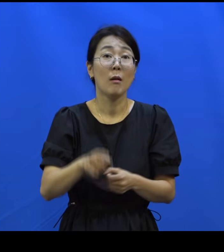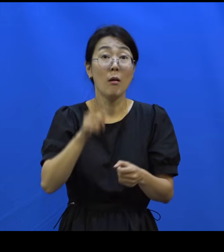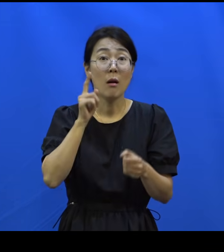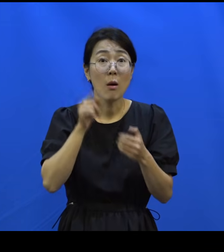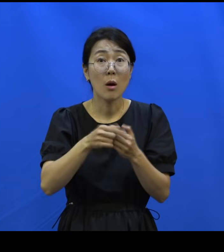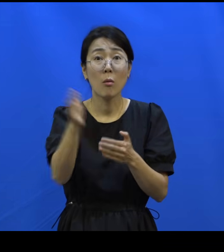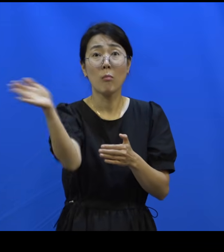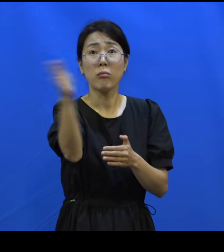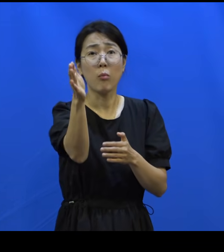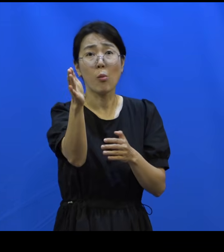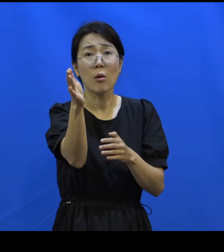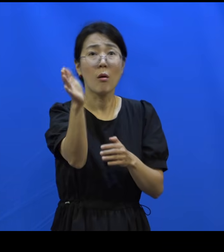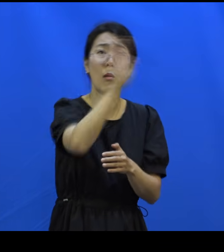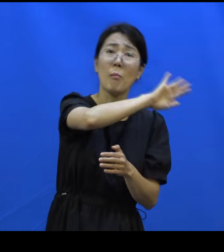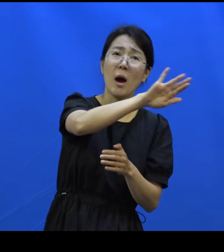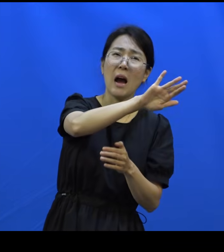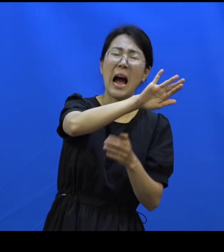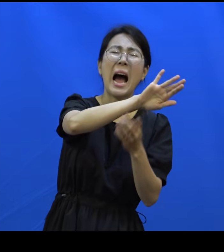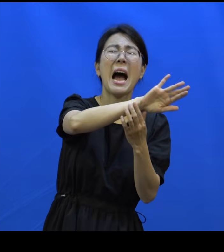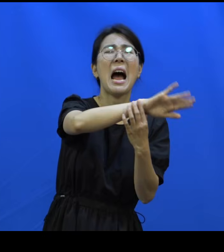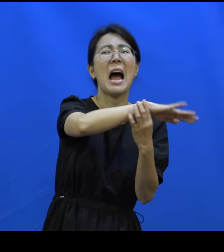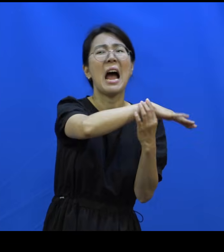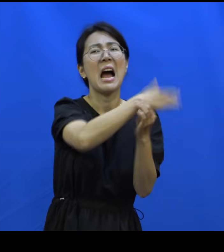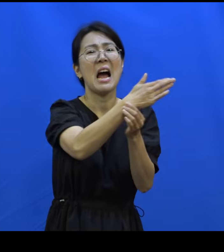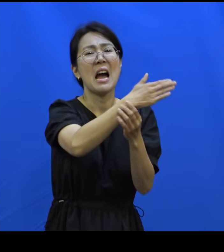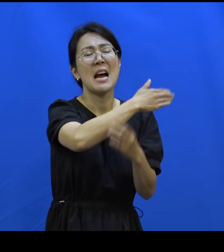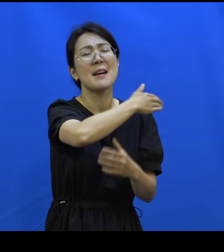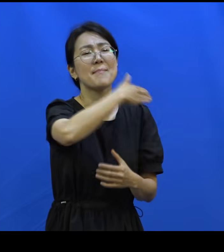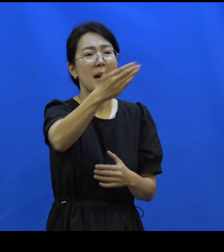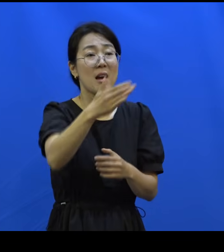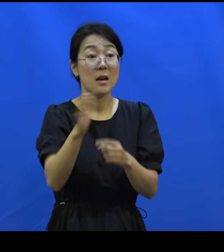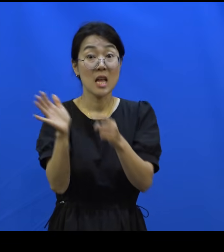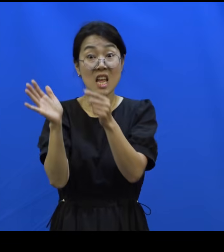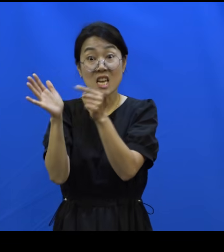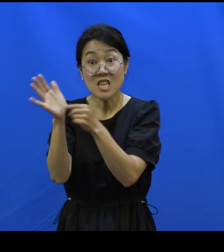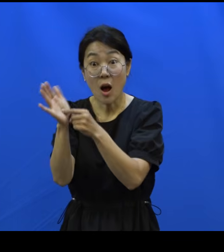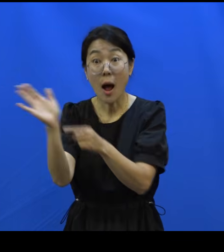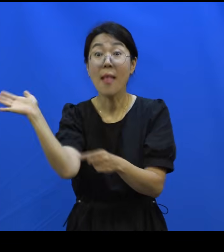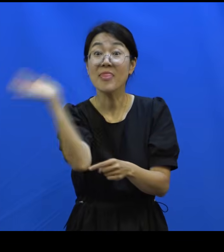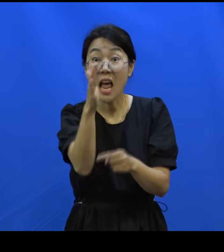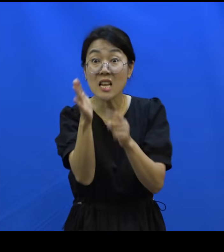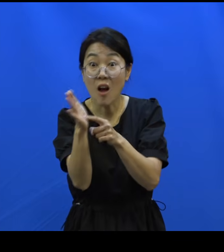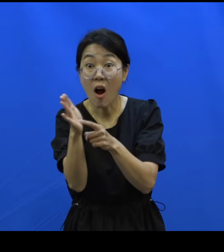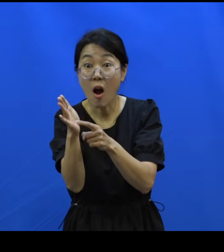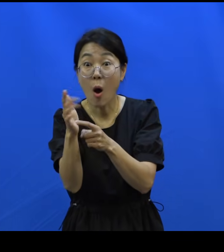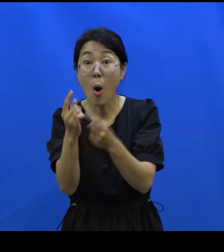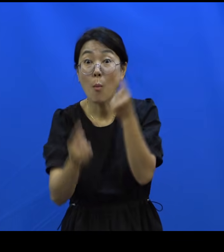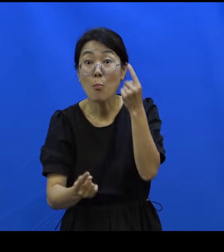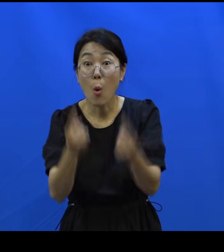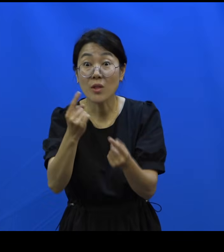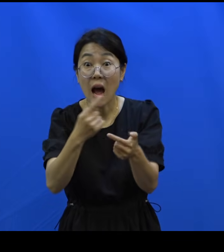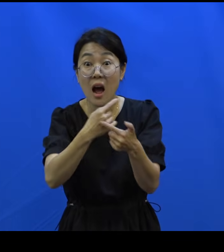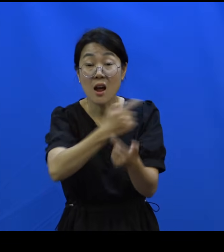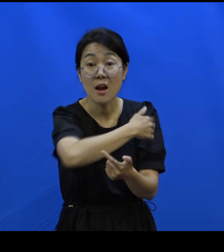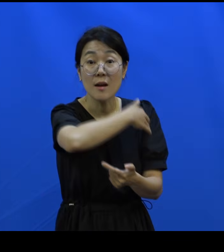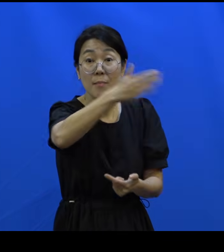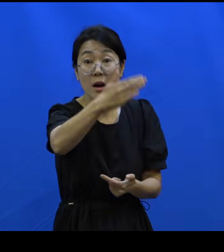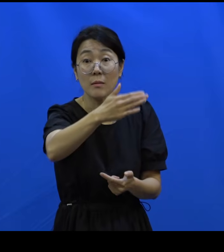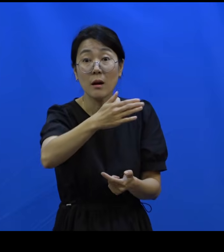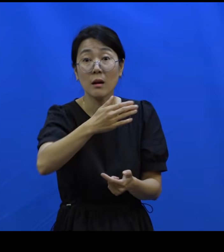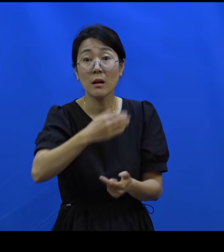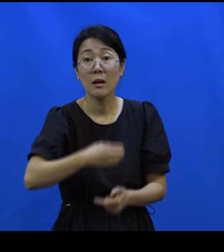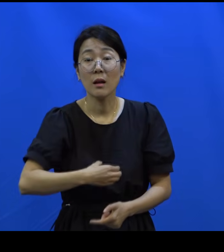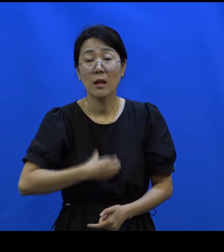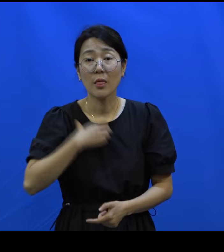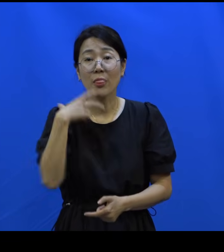수 있는데, 이 랍비의 전통에 의하면 손바닥으로 치는 것보다 손등으로 치는 것이 훨씬 더